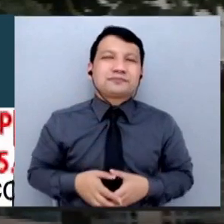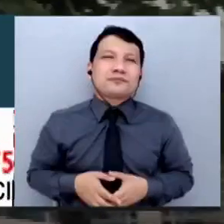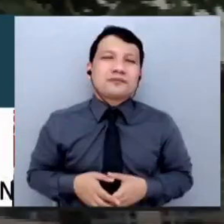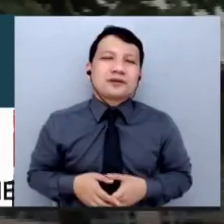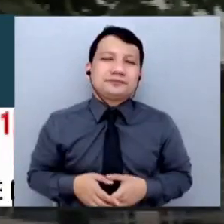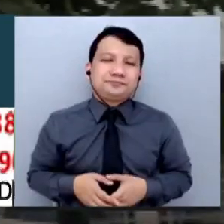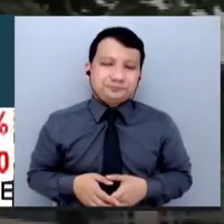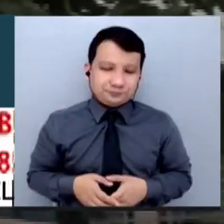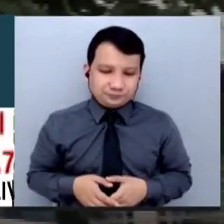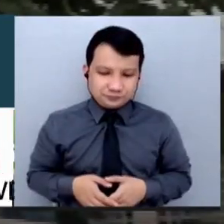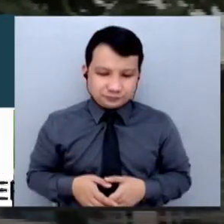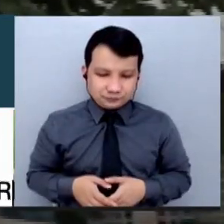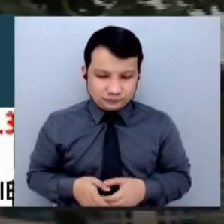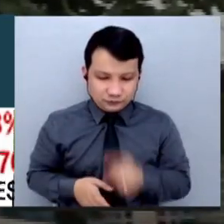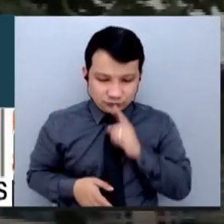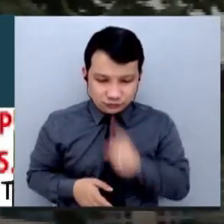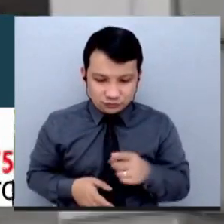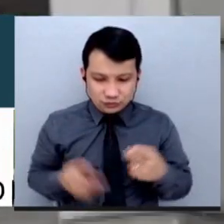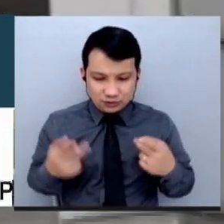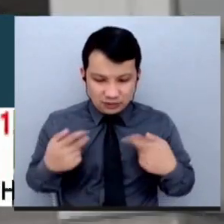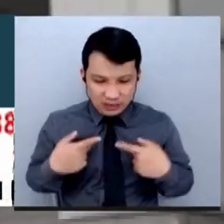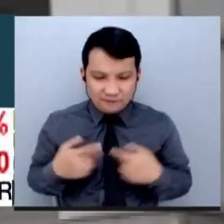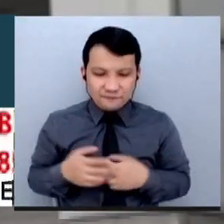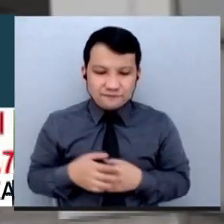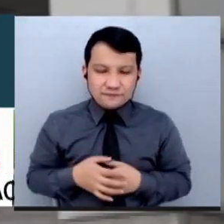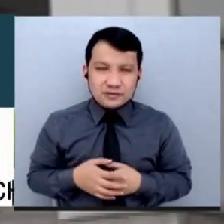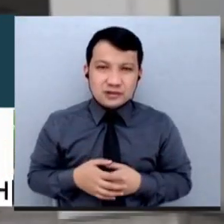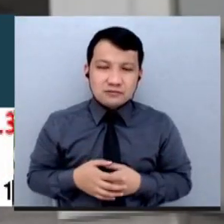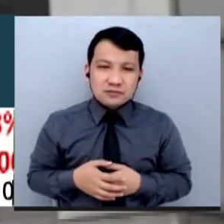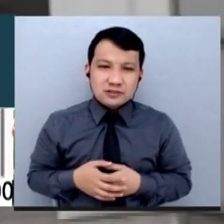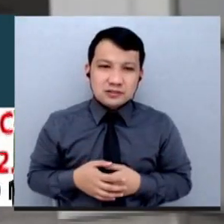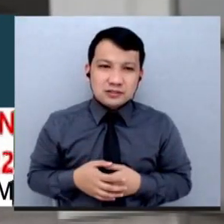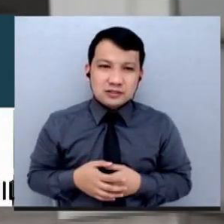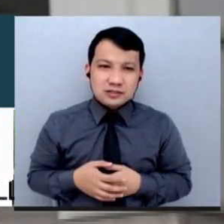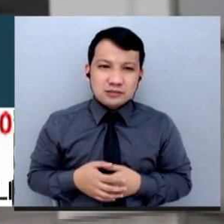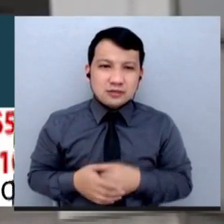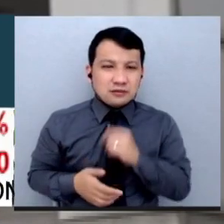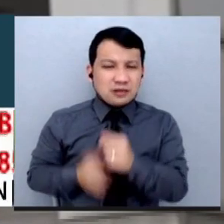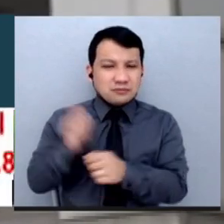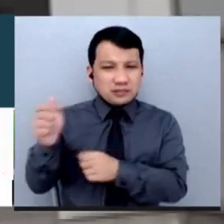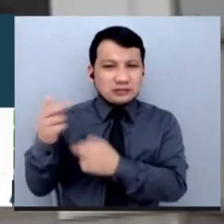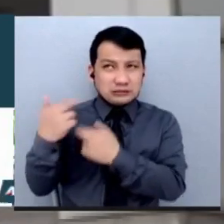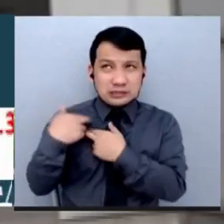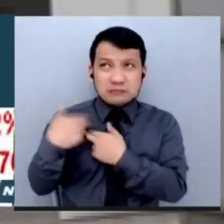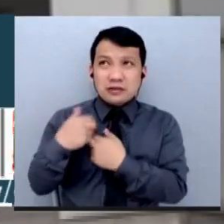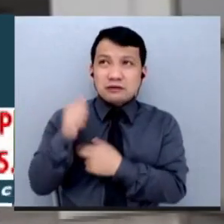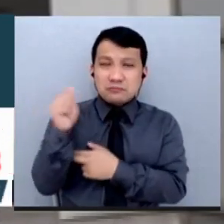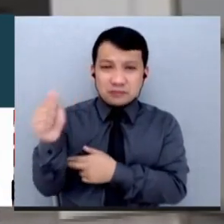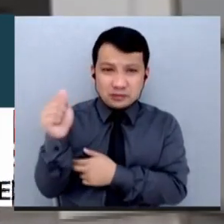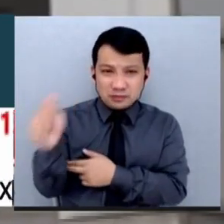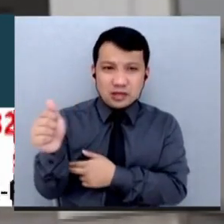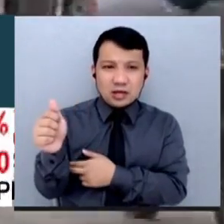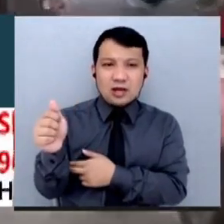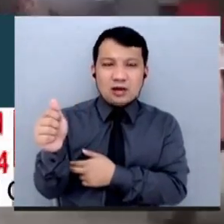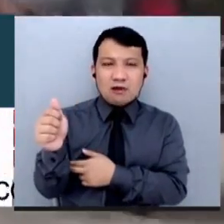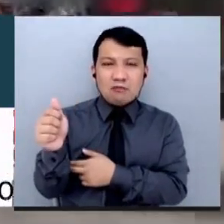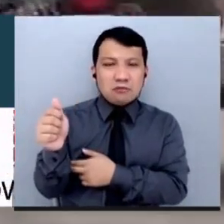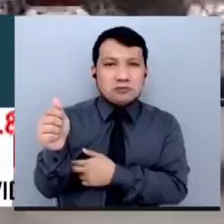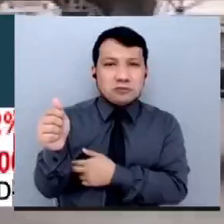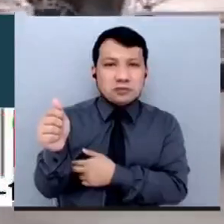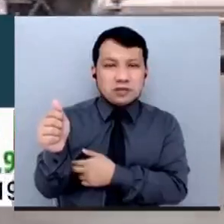It's a valid concern, pero alam nyo, responsibilidad naman ng lokal